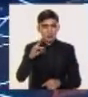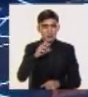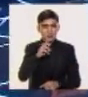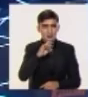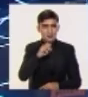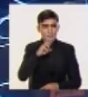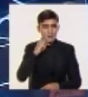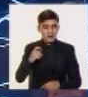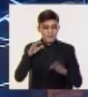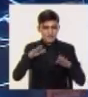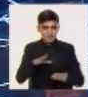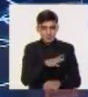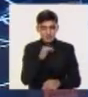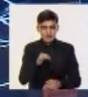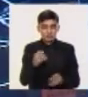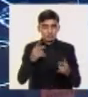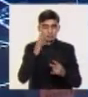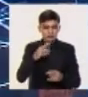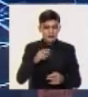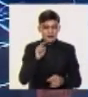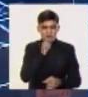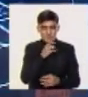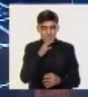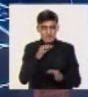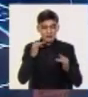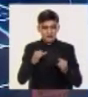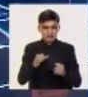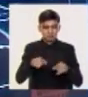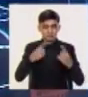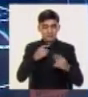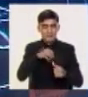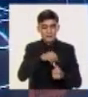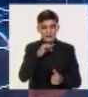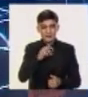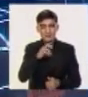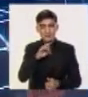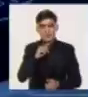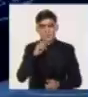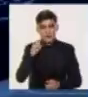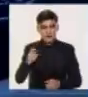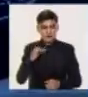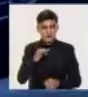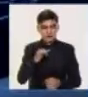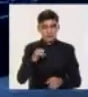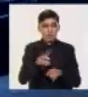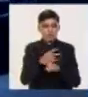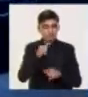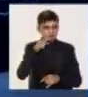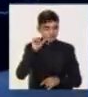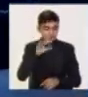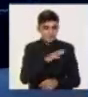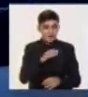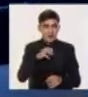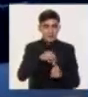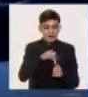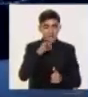Он пояснил, что необходимо сконцентрироваться на экономическом и гуманитарном развитии Армении и Карабаха. Минувшей ночью Армения,